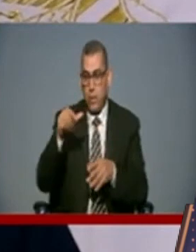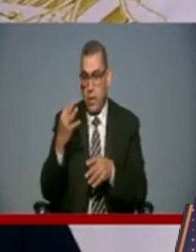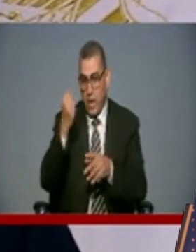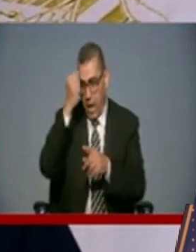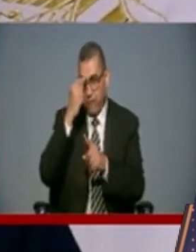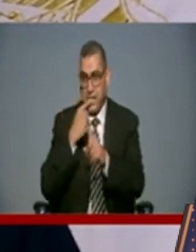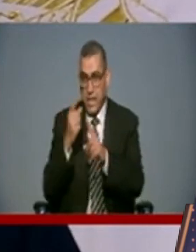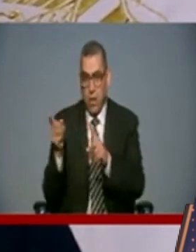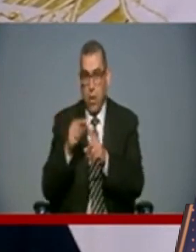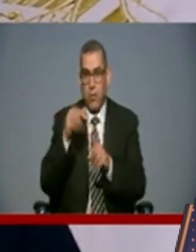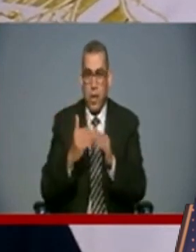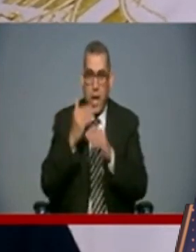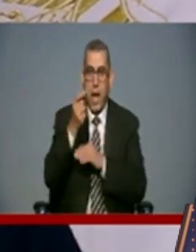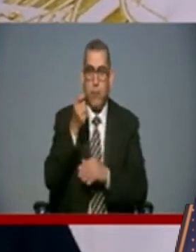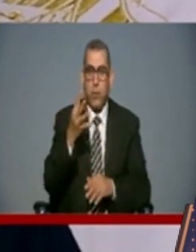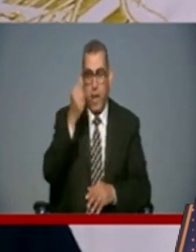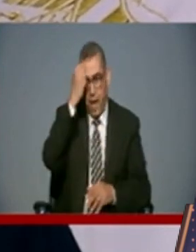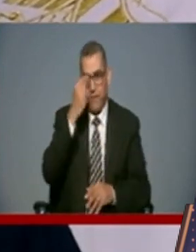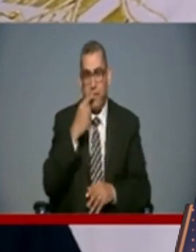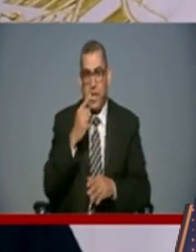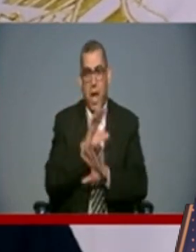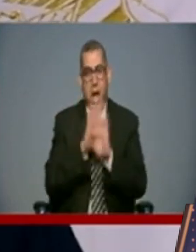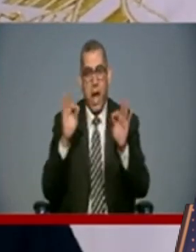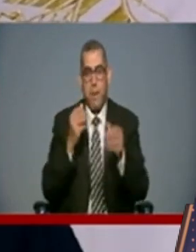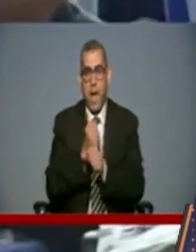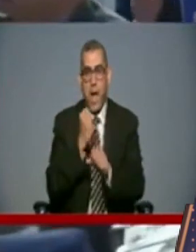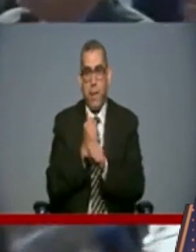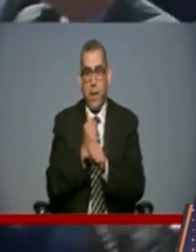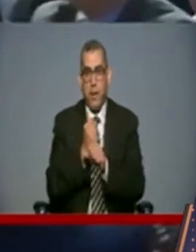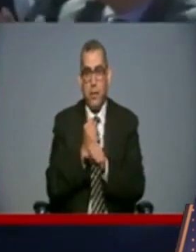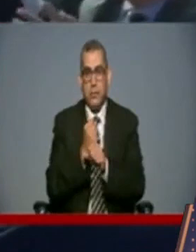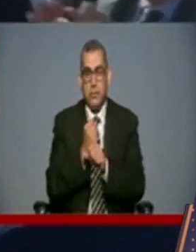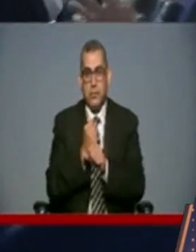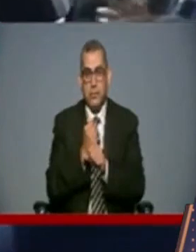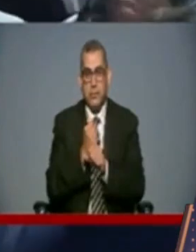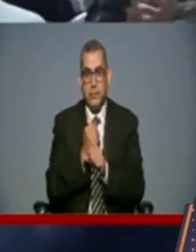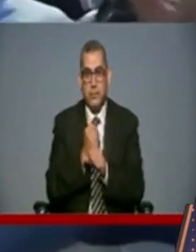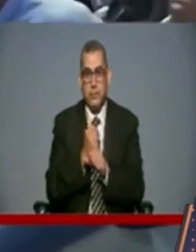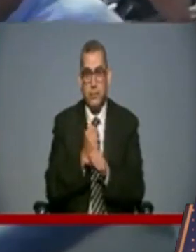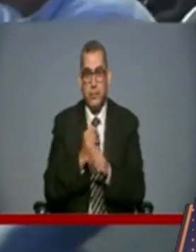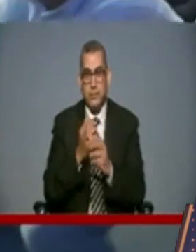نستطيع من خلالها سد الأزمات الاقتصادية المتراكمة نتيجة